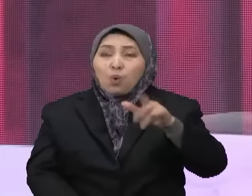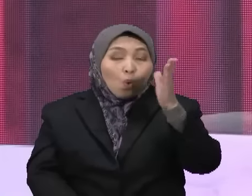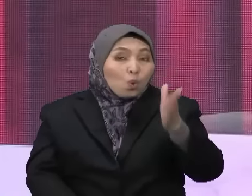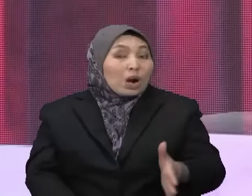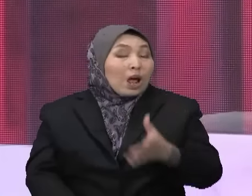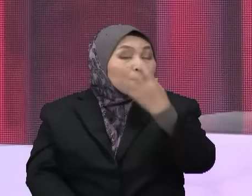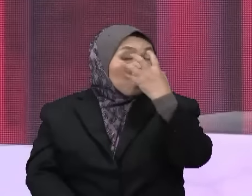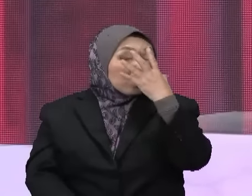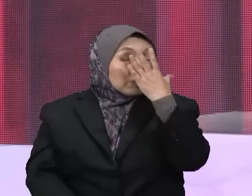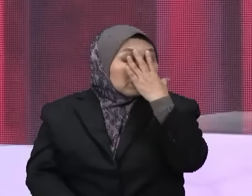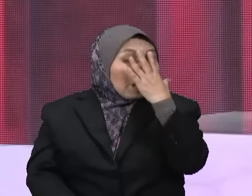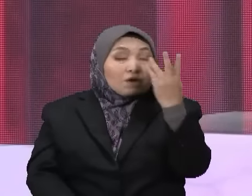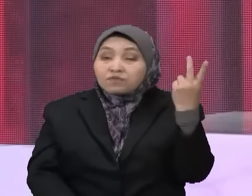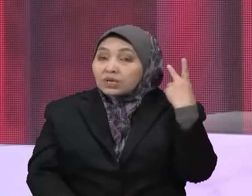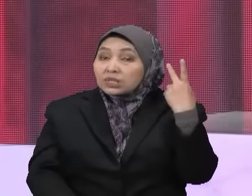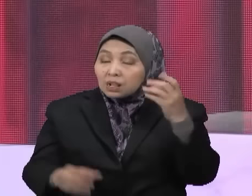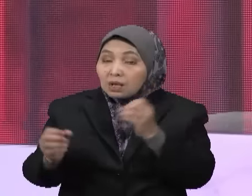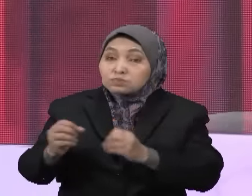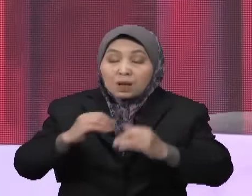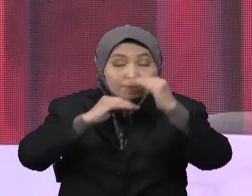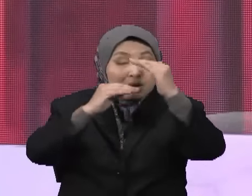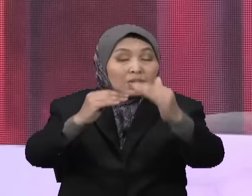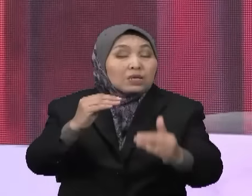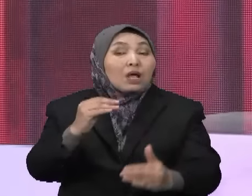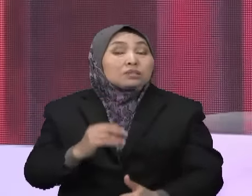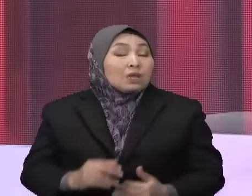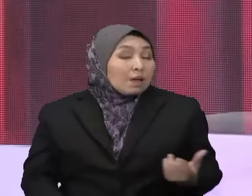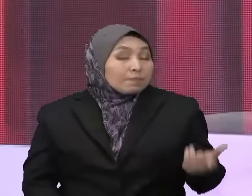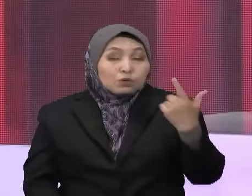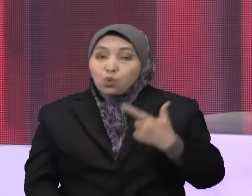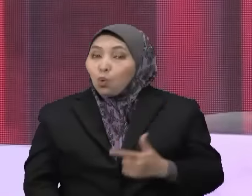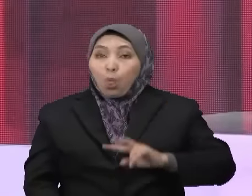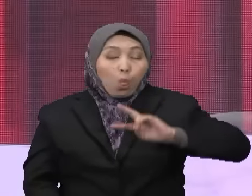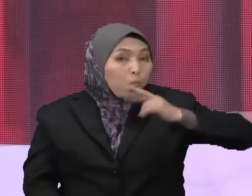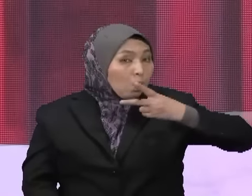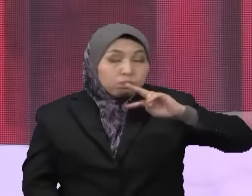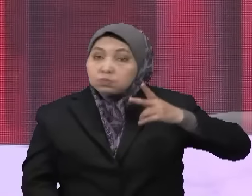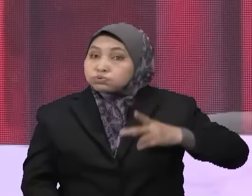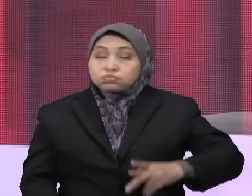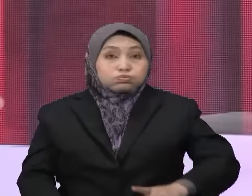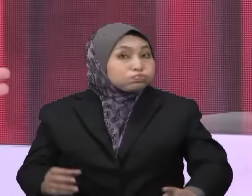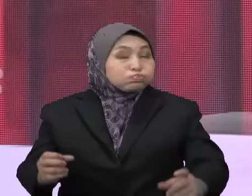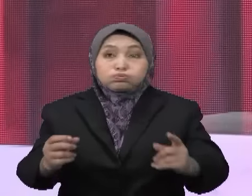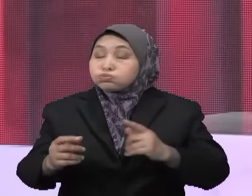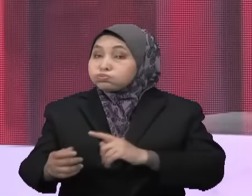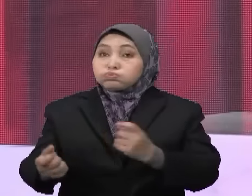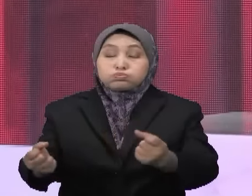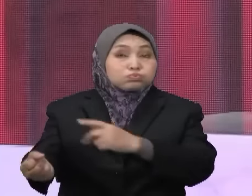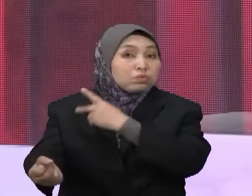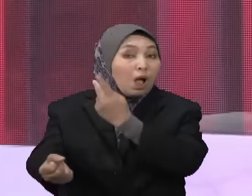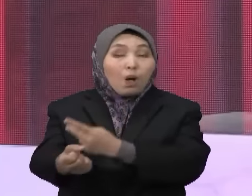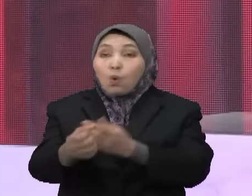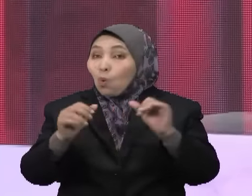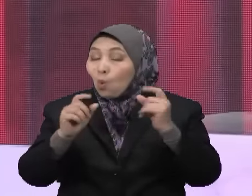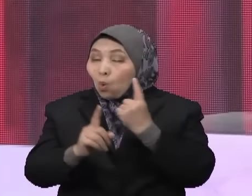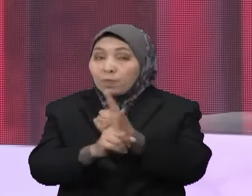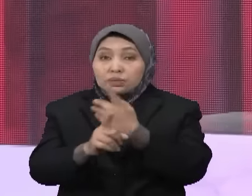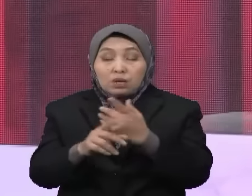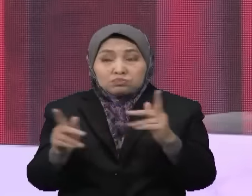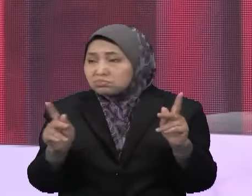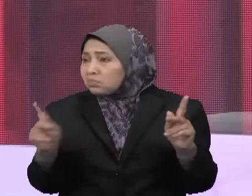dia dalam satu organisasi di peringkat Nabi ni, dia pusing ni tu memang power, Ustaz. Sampaikan orang yang sebelah kiri kanan tu boleh